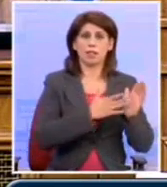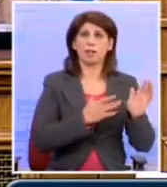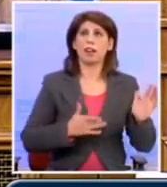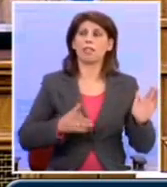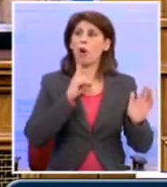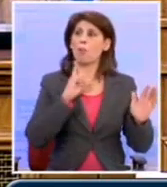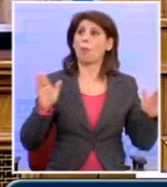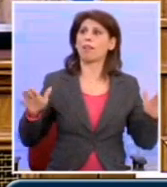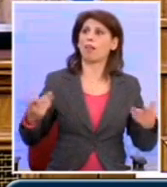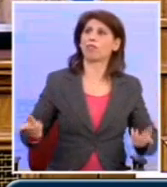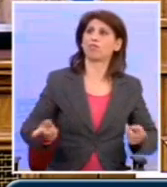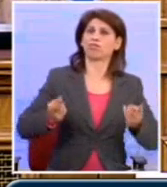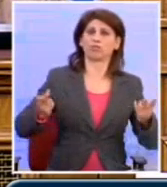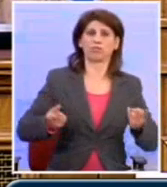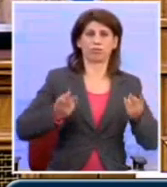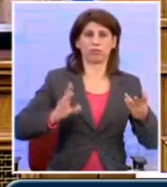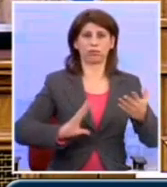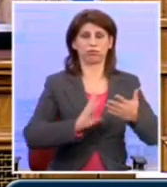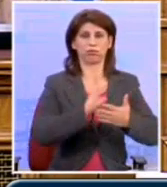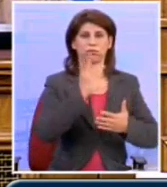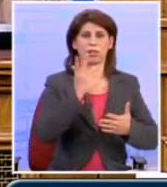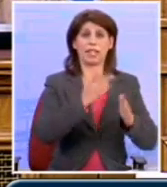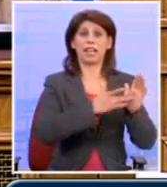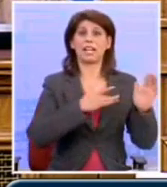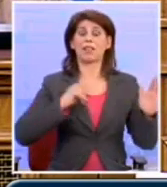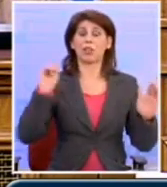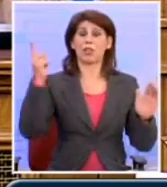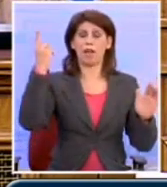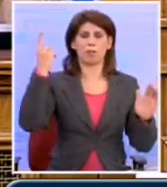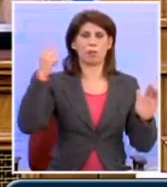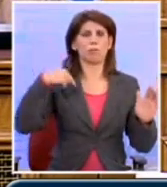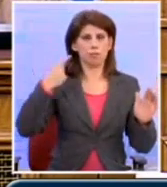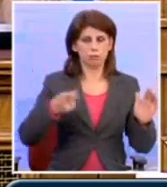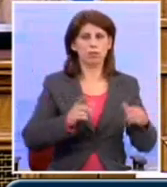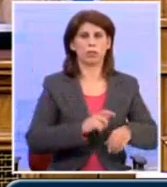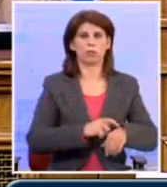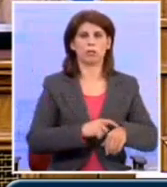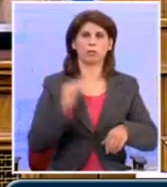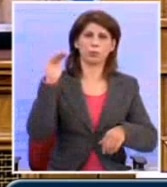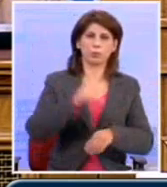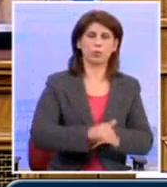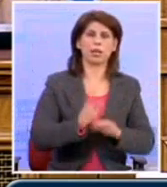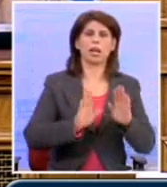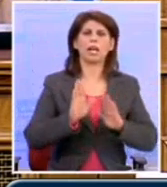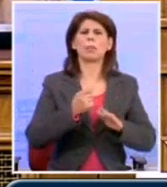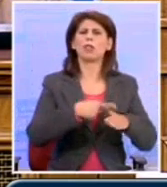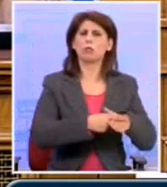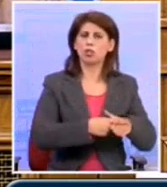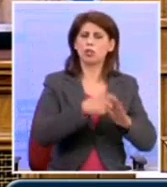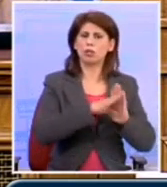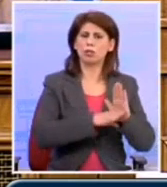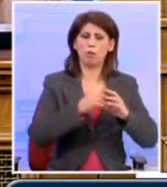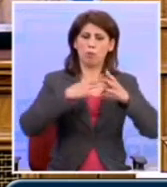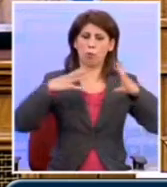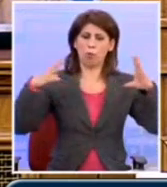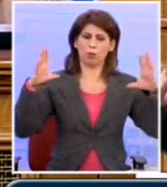πετάει, αν θέλετε, αν θυμάστε το Ιρλανδικό θαύμα, και μετά κάποια στιγμή, όταν κατέρευσε το χρηματοπιστωτικό σύστημα, κατέρευσαν αυτές οι φούσκες,